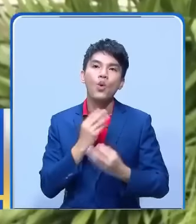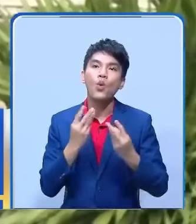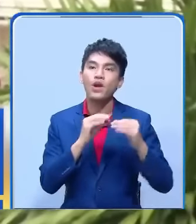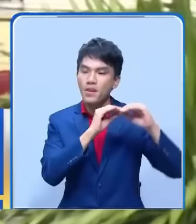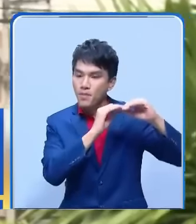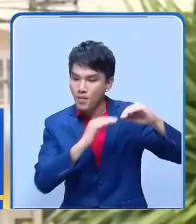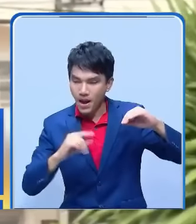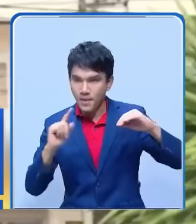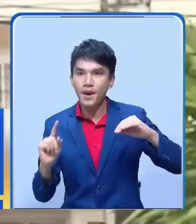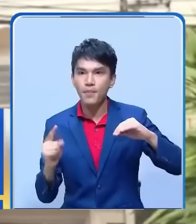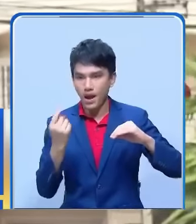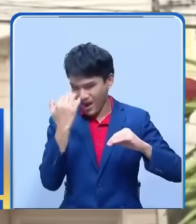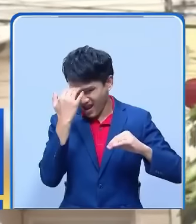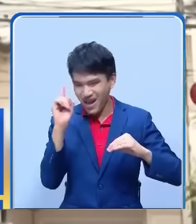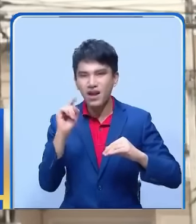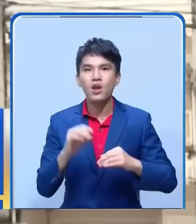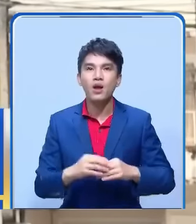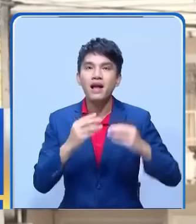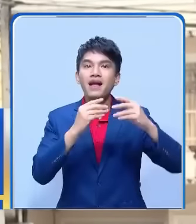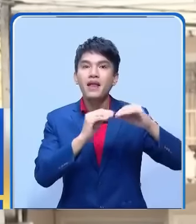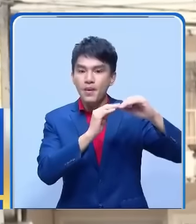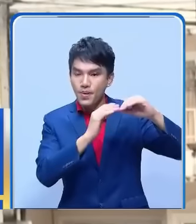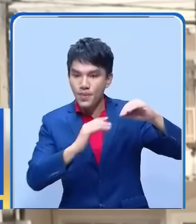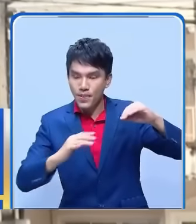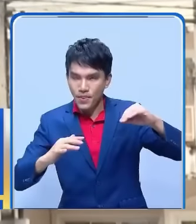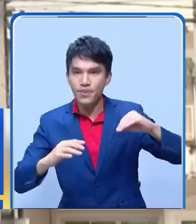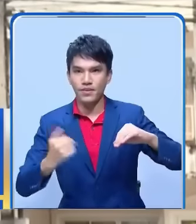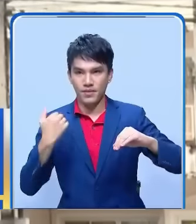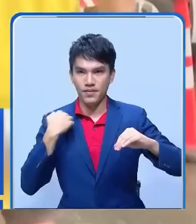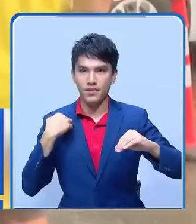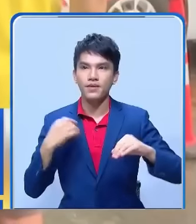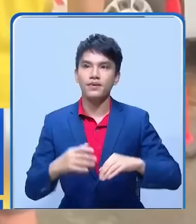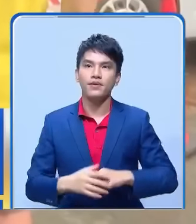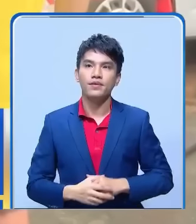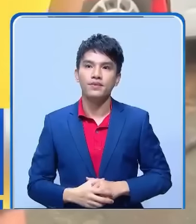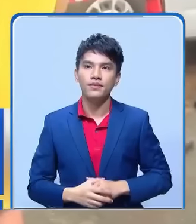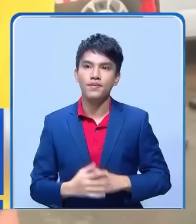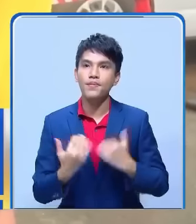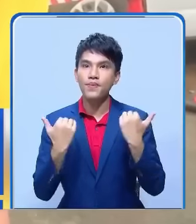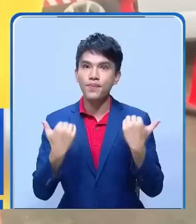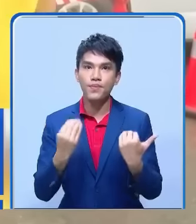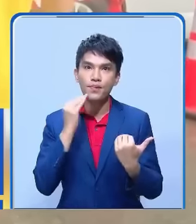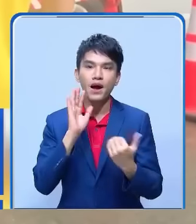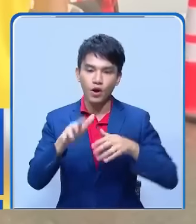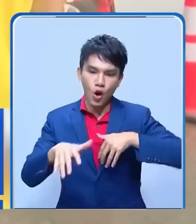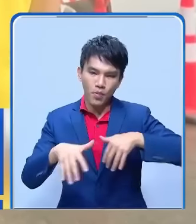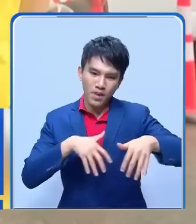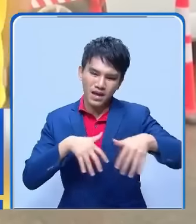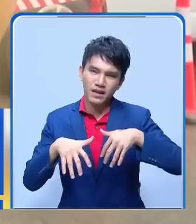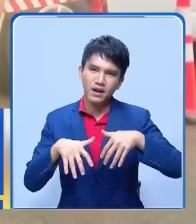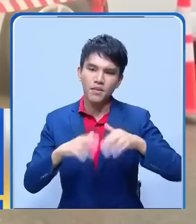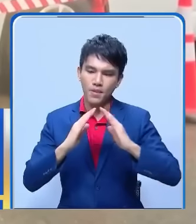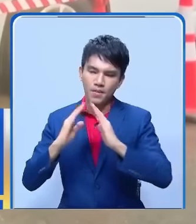ลงมาอีกเพราะมันยังมีแนวดินที่พร้อมไหลลงมาซึ่งก็มีบ้านเรือนที่เสี่ยงอีกกว่า10